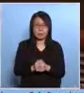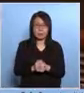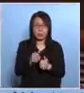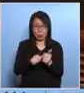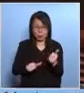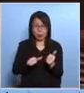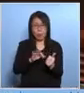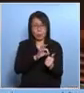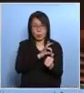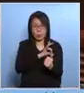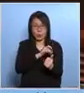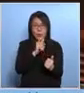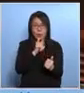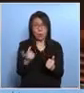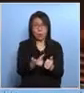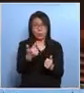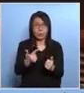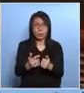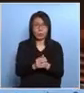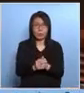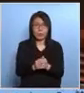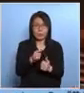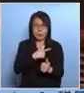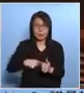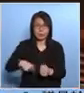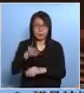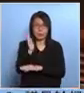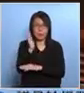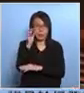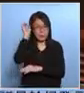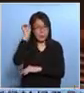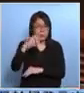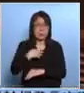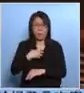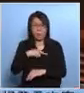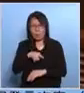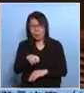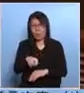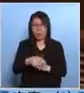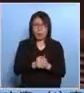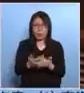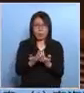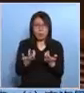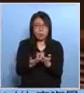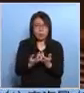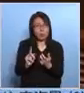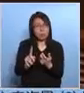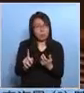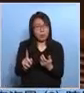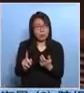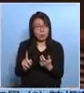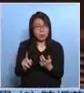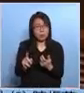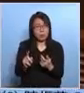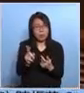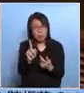員會上面引來很多議員發表意見，覺得這條數到底是怎麼